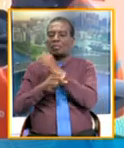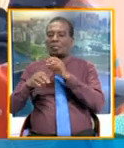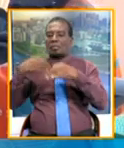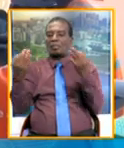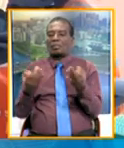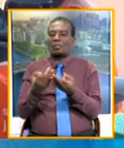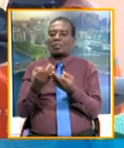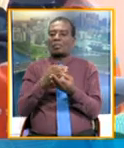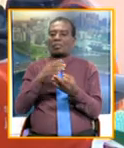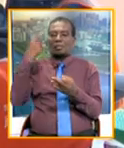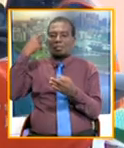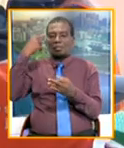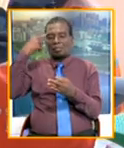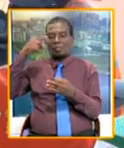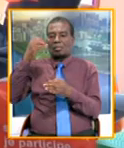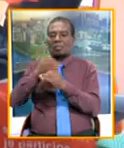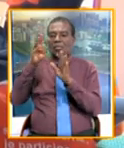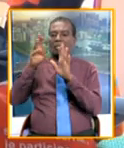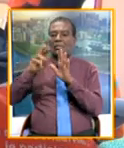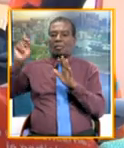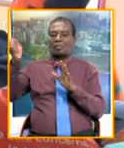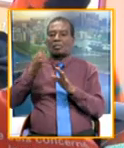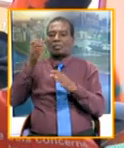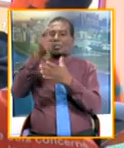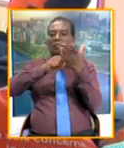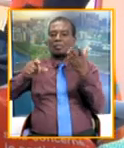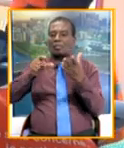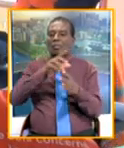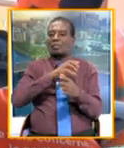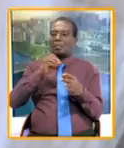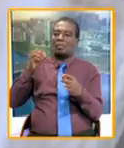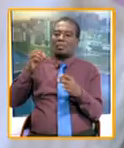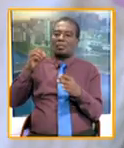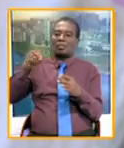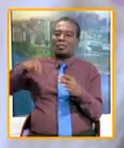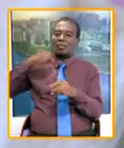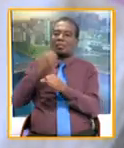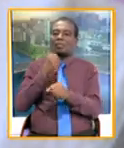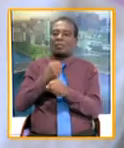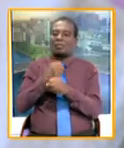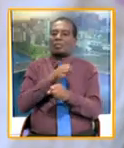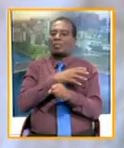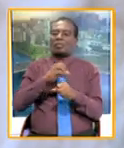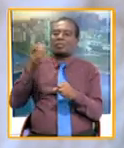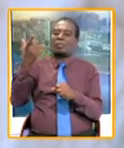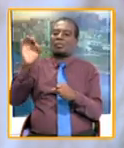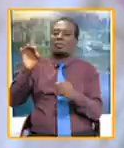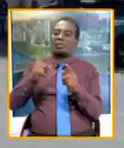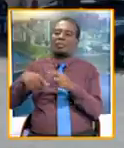selon effectivement la fonctionnalité du quartier. Souvent même un peu tard, ils peuvent donc travailler même au-delà de